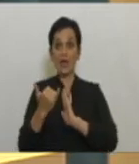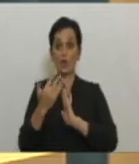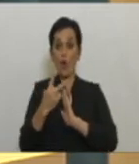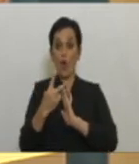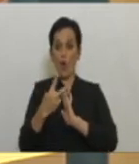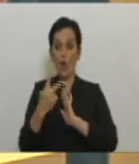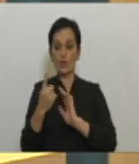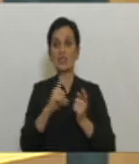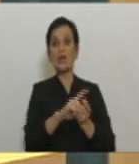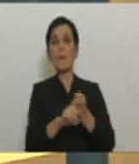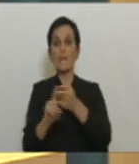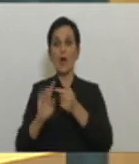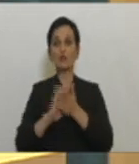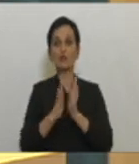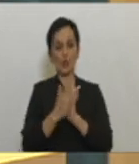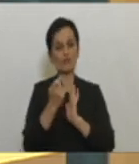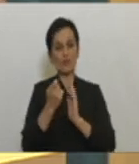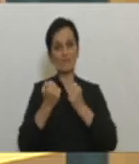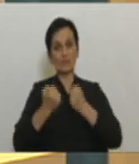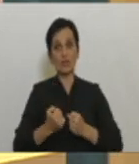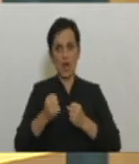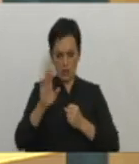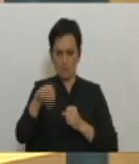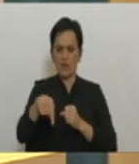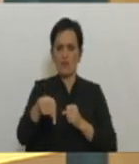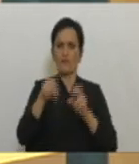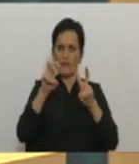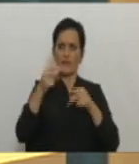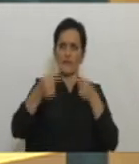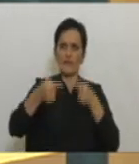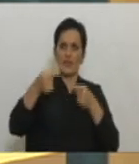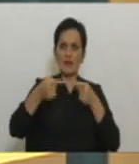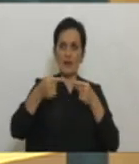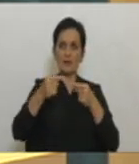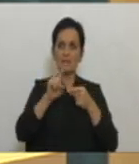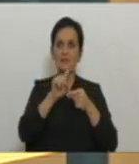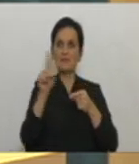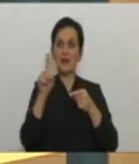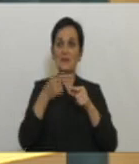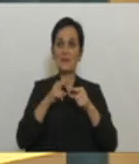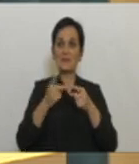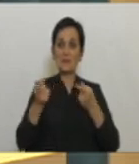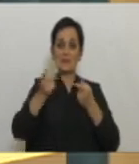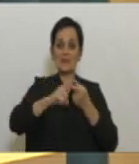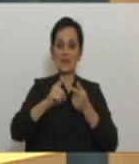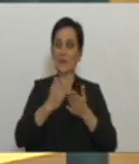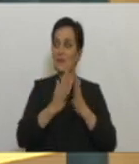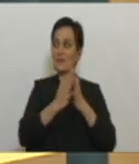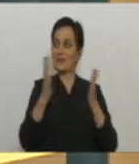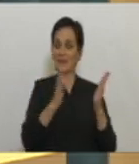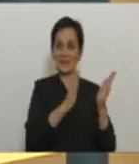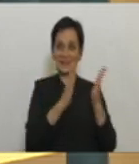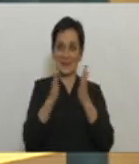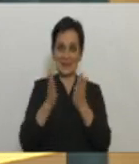ჩამოსულები პანდემიამ მდგომარეობა დაამძიმა, აქაც ვიკამათოთ რაღაცეებზე, მაგრამ ეს არის საფუძველი იმისა, რომ კიდევ მეტი დინამიკა შეგვიძლია